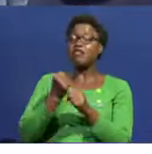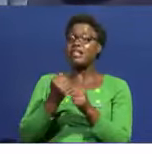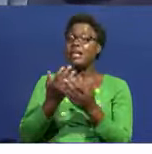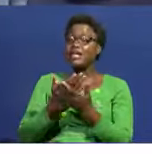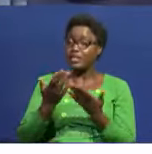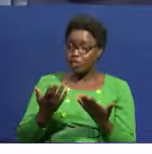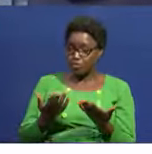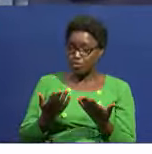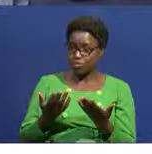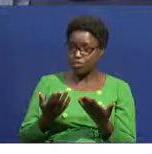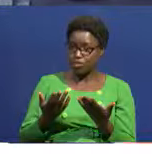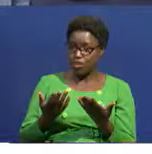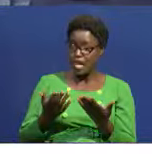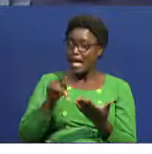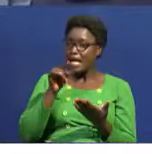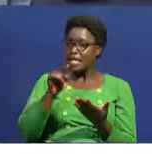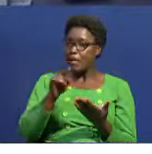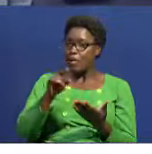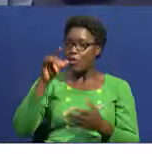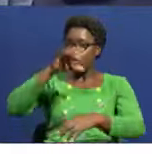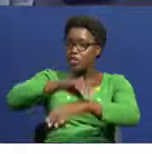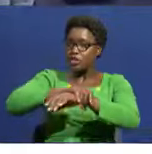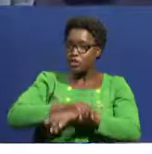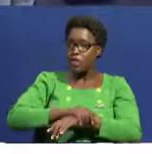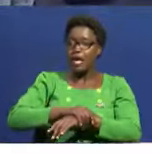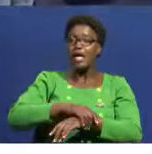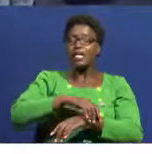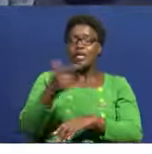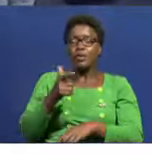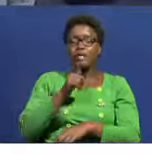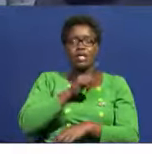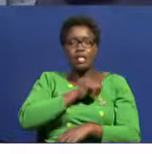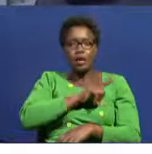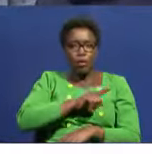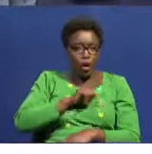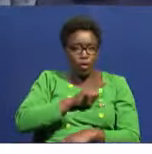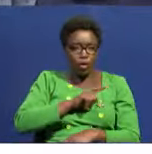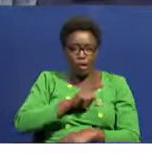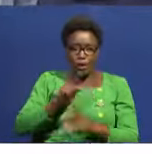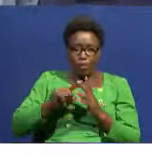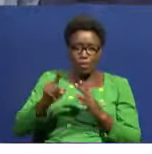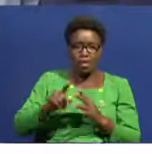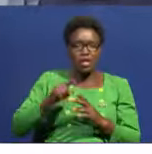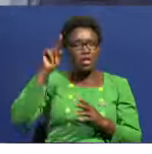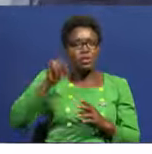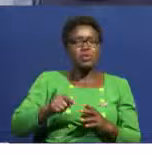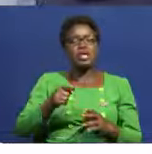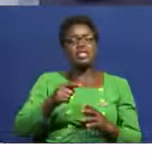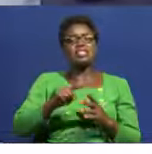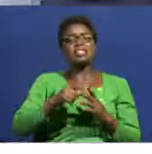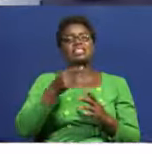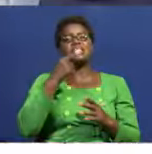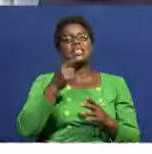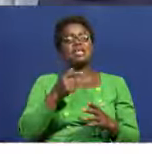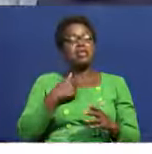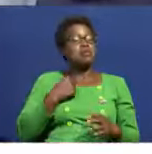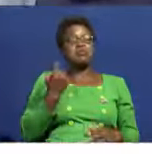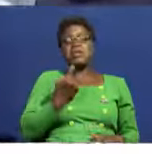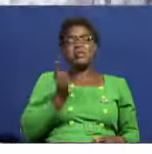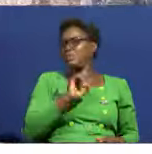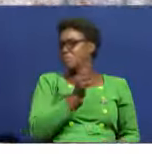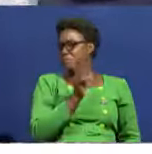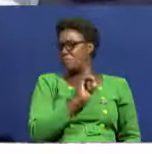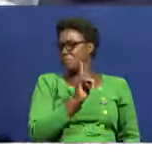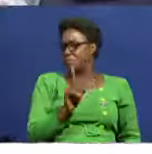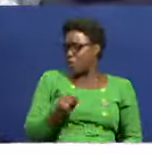kitu, na we umeshikwa, na wenzako hawakushikwa. Uwezi simama uanze sema, sikuwa mimi peke